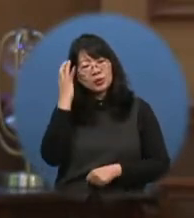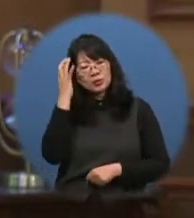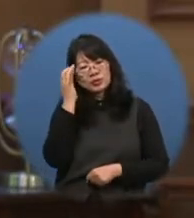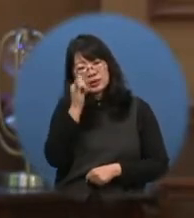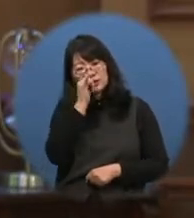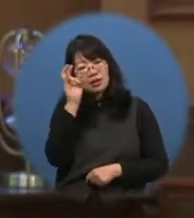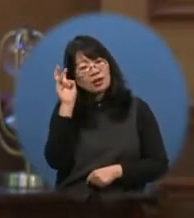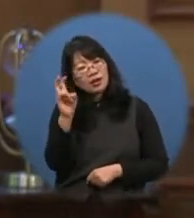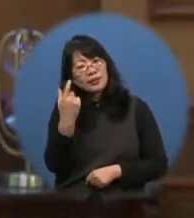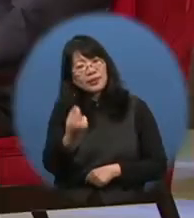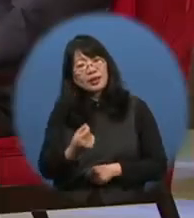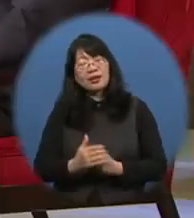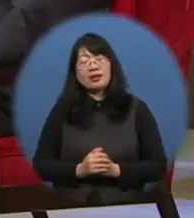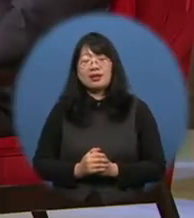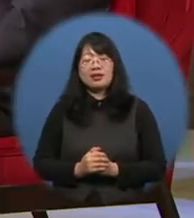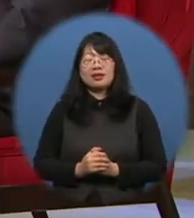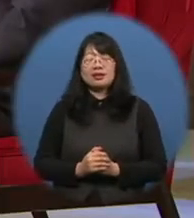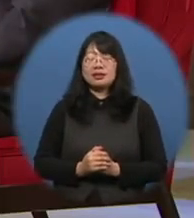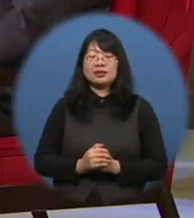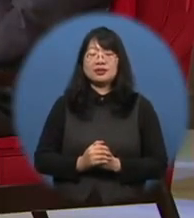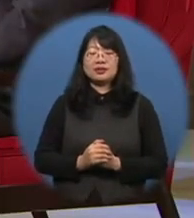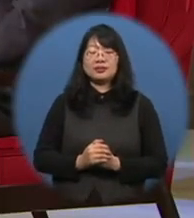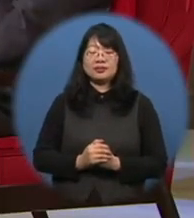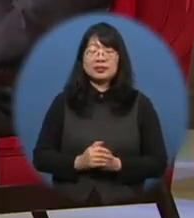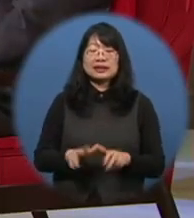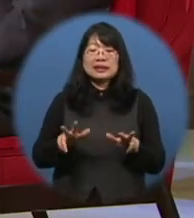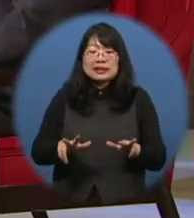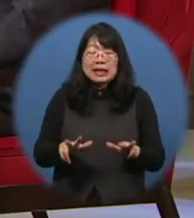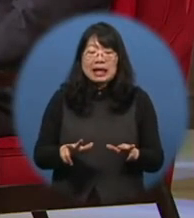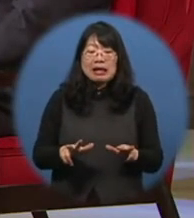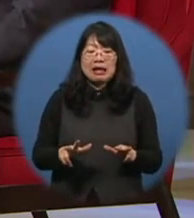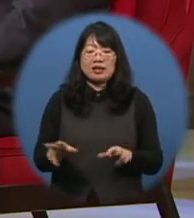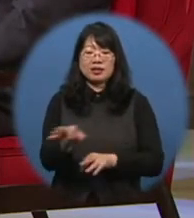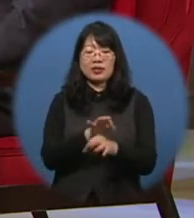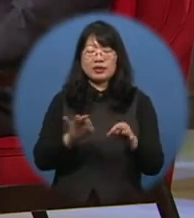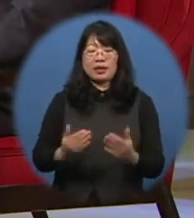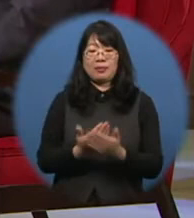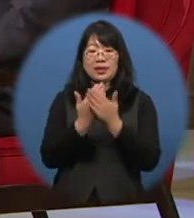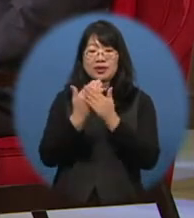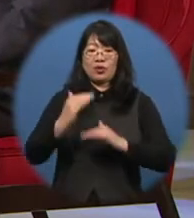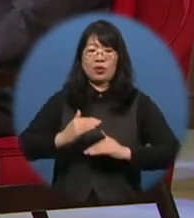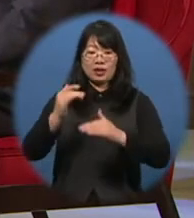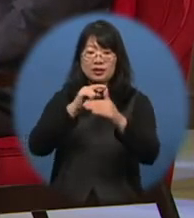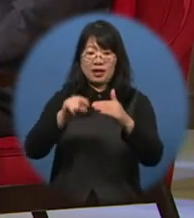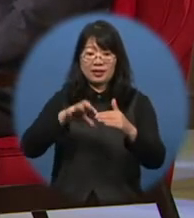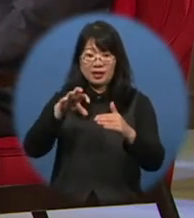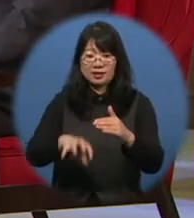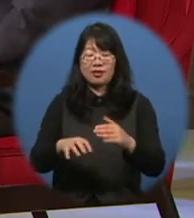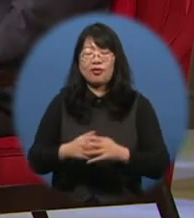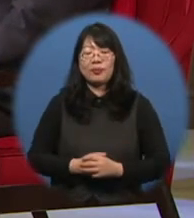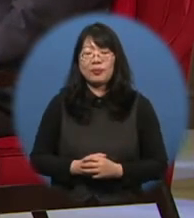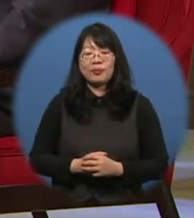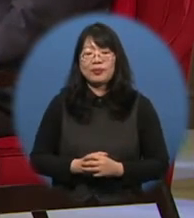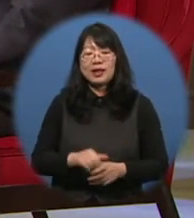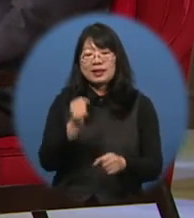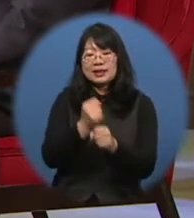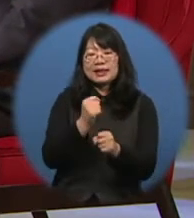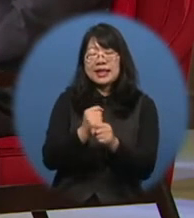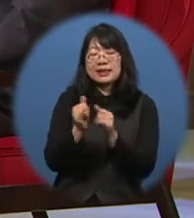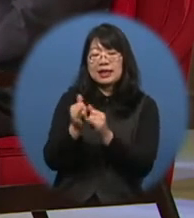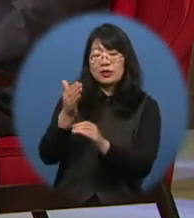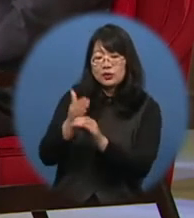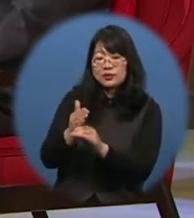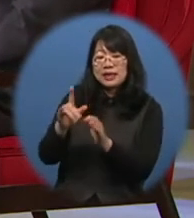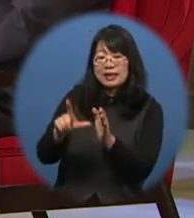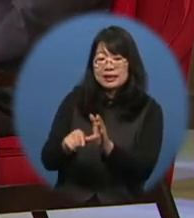있으시겠어요? 그러니까 그게 이제 경제 발전 과정에서 생산자